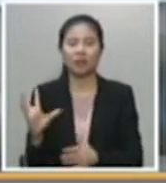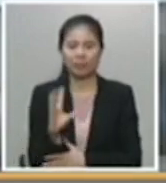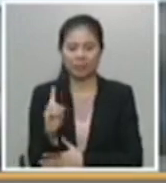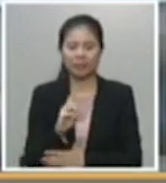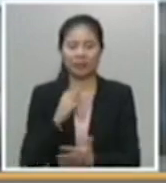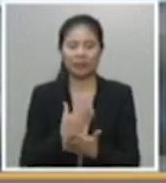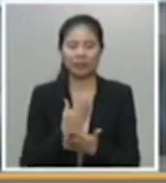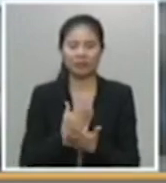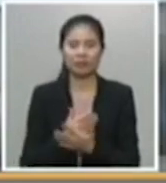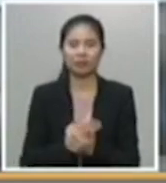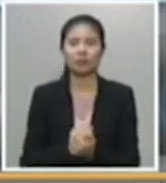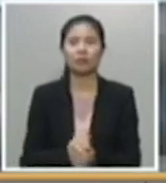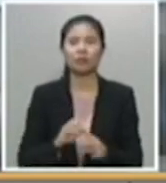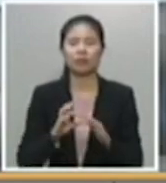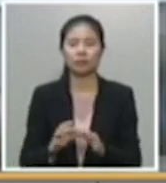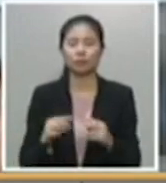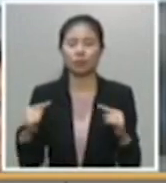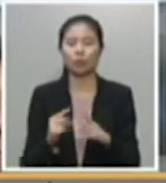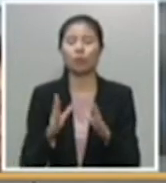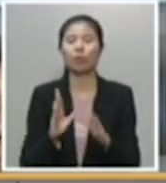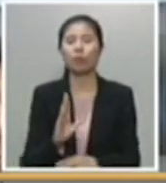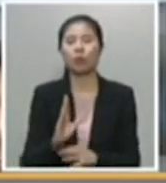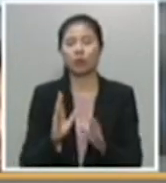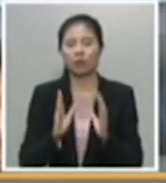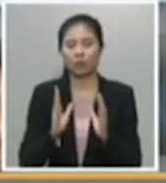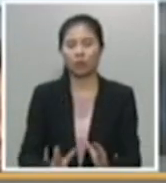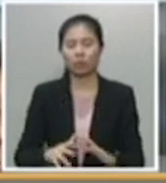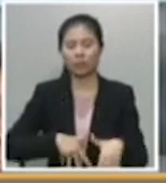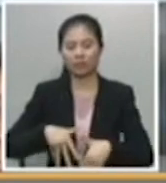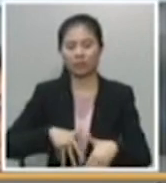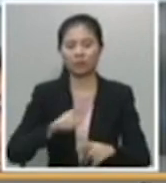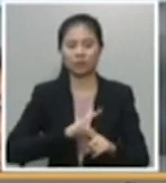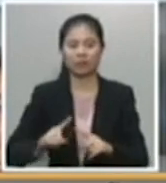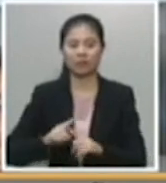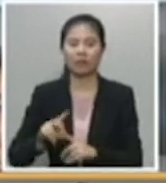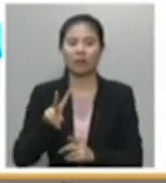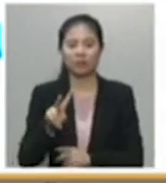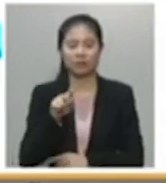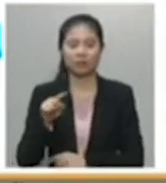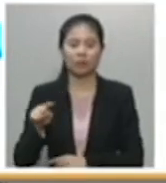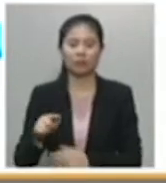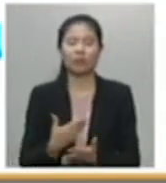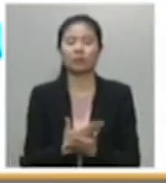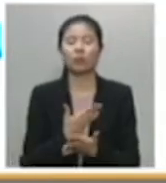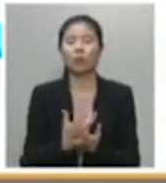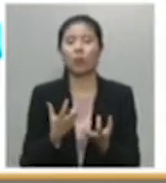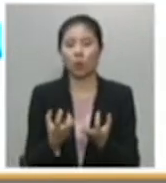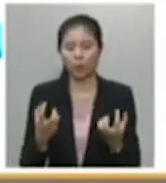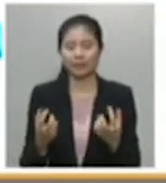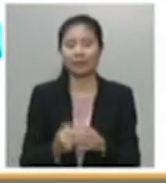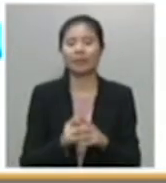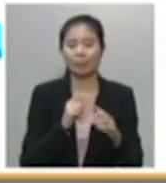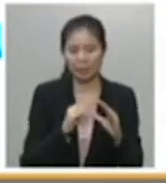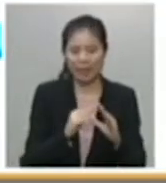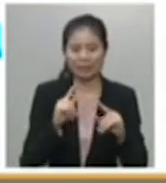ได้ก็คือมาจากน้ำพักน้ำแรงของพี่น้องประชาชนส่วนเพียงแค่ประมาณ 2% เนี่ยมาจากทรัพย์สินนะครับและเนื่องจาก